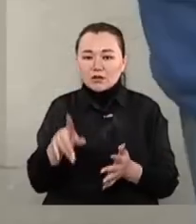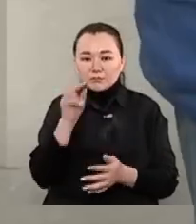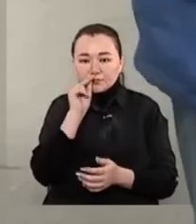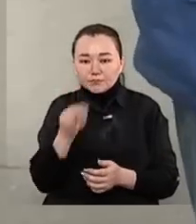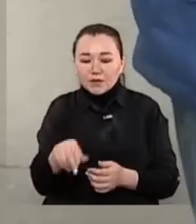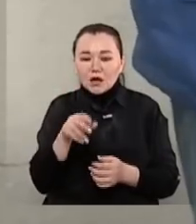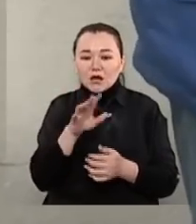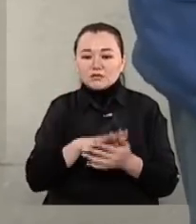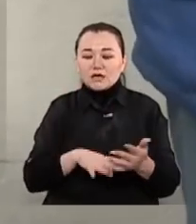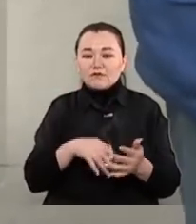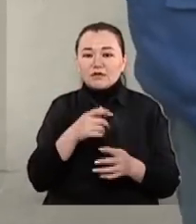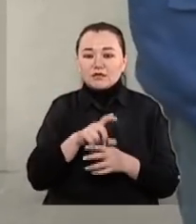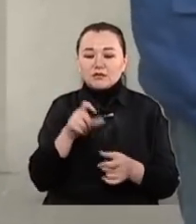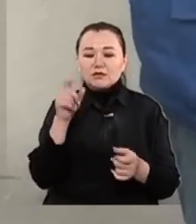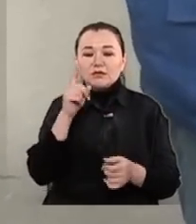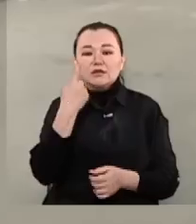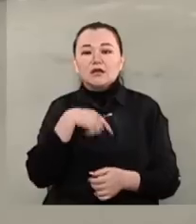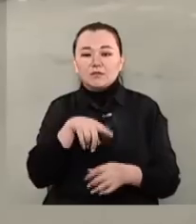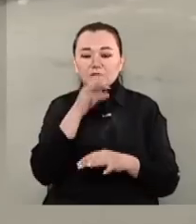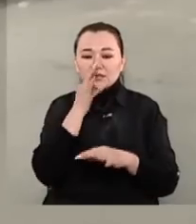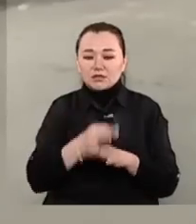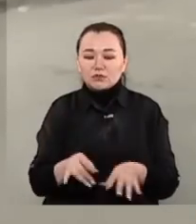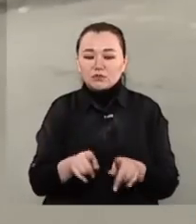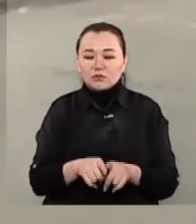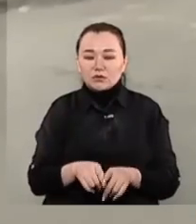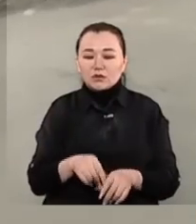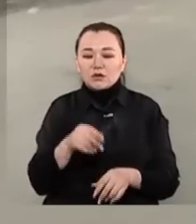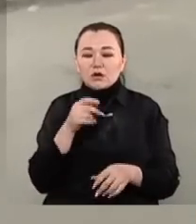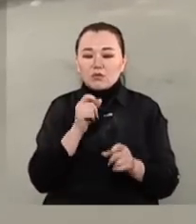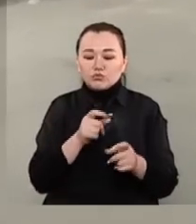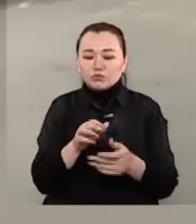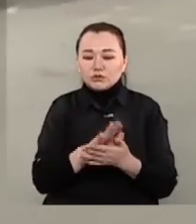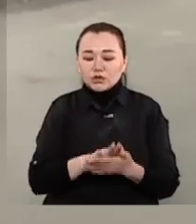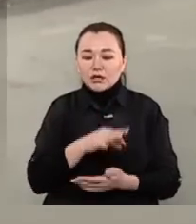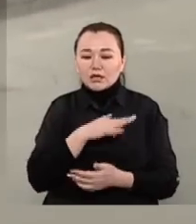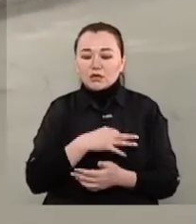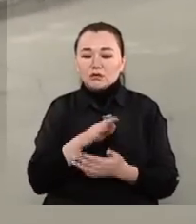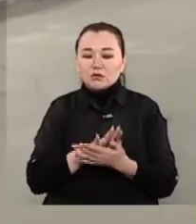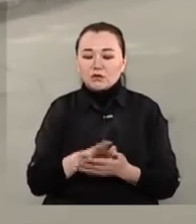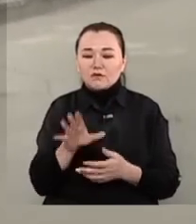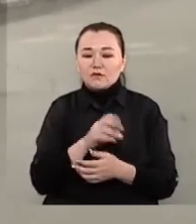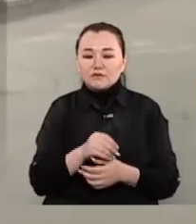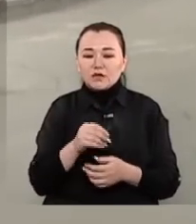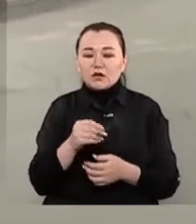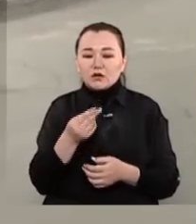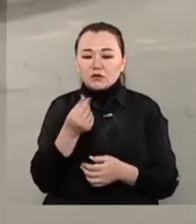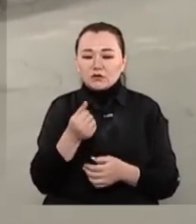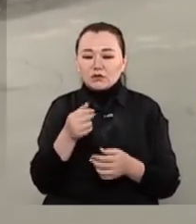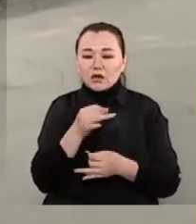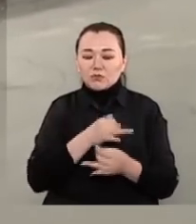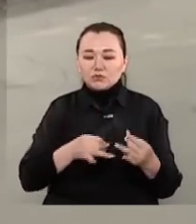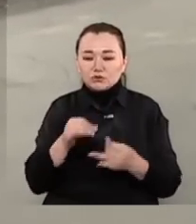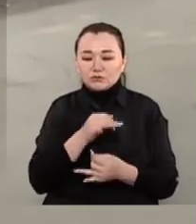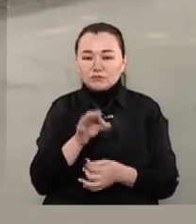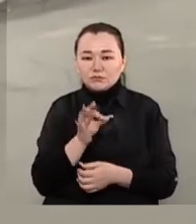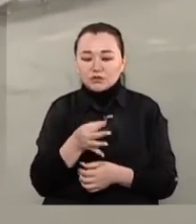Ал арыздағы талапқа айтары мынау. Экономистер жинайды, заңгерлер жинайды, бәрі отырып алып, ол ақшаны талқылайды ғой. Дұрыс